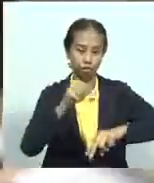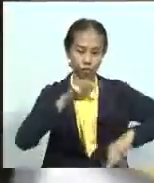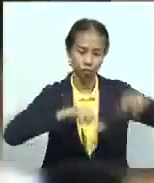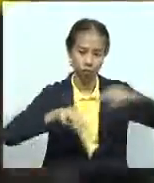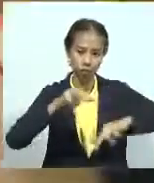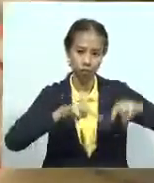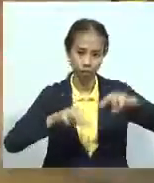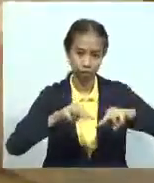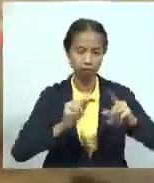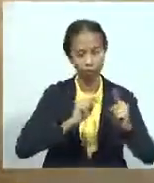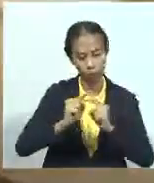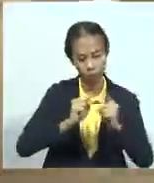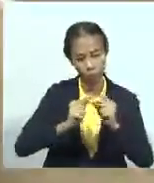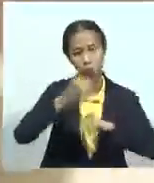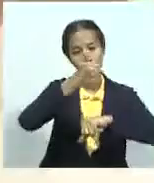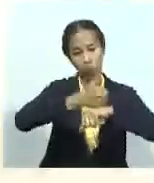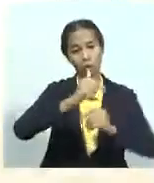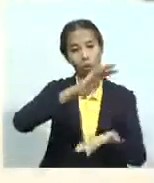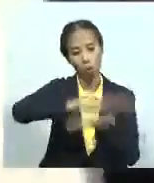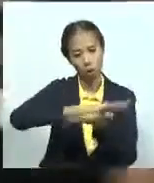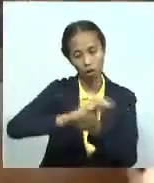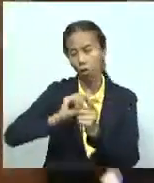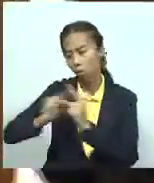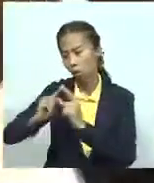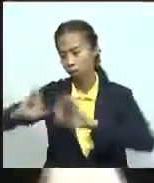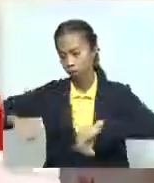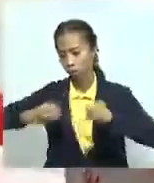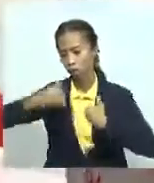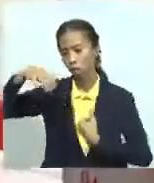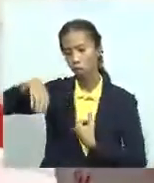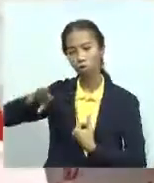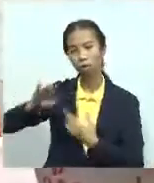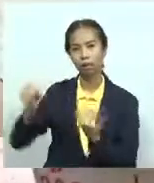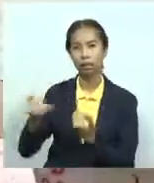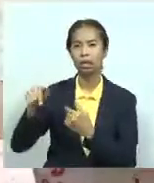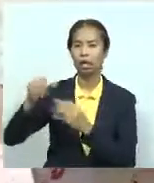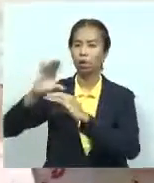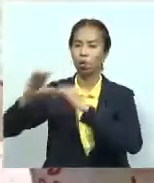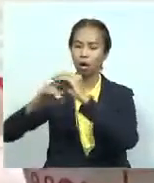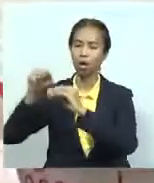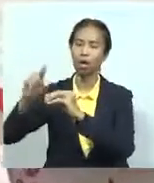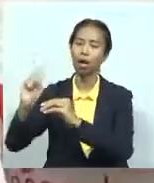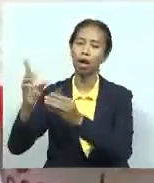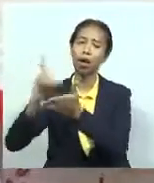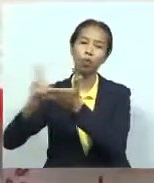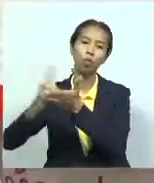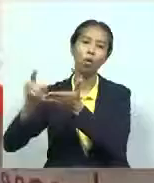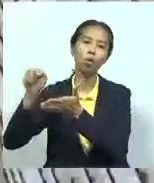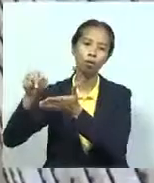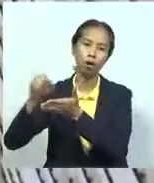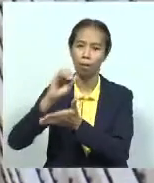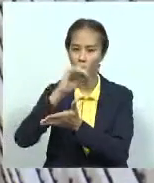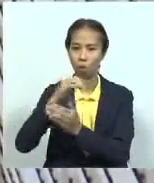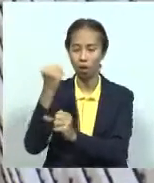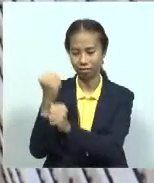จสอบพร้อมพูดคุยกับผู้อำนวยการโรงเรียนและเจ้าของบริษัทซึ่งเขาได้ข้อมูลว่าอาคารดังกล่าวเนี่ยเป็นคอนโดมิเนียมที่ยื่นขอปรับปรุงเป็นอาคารพัก